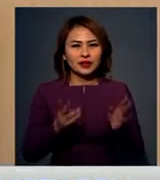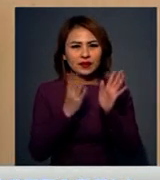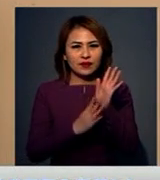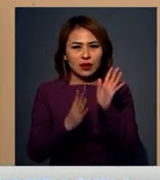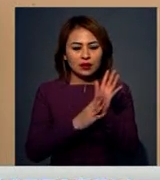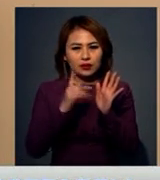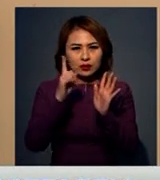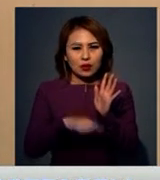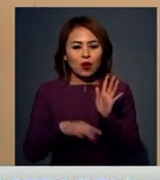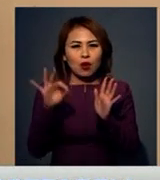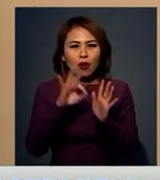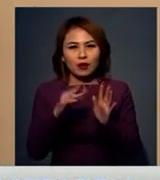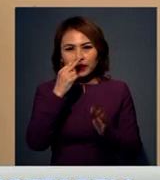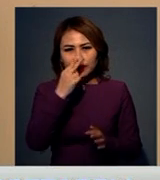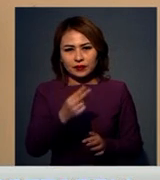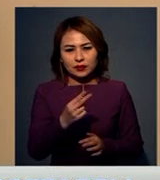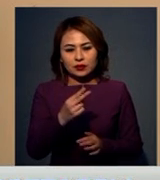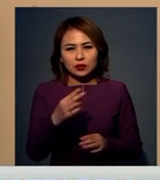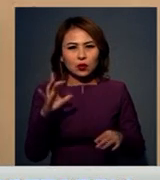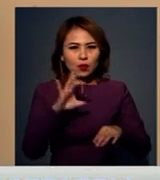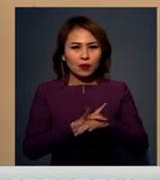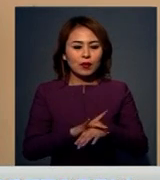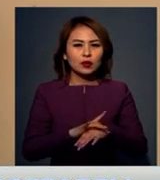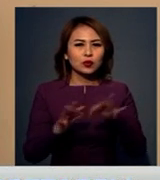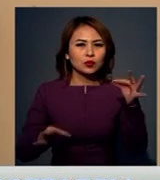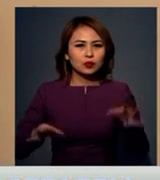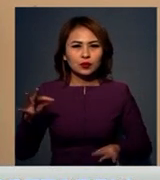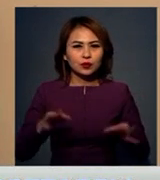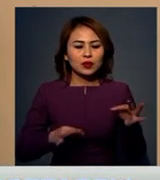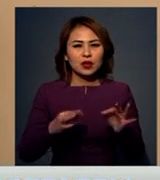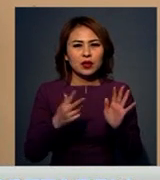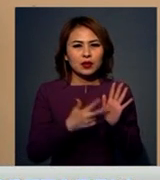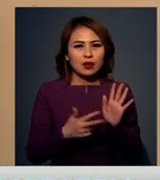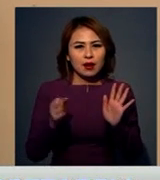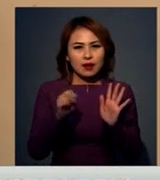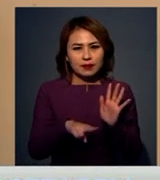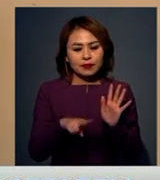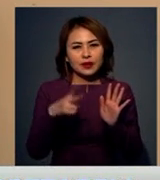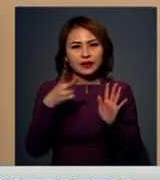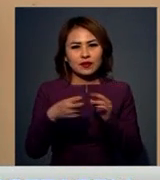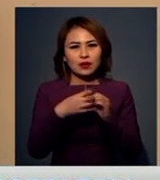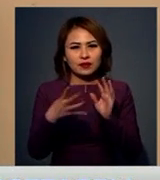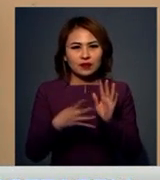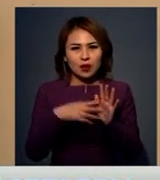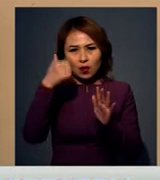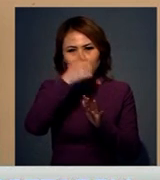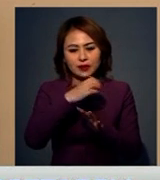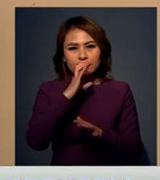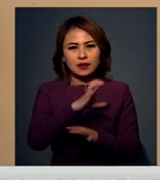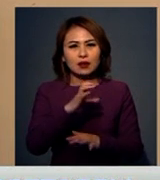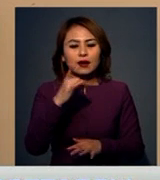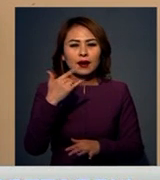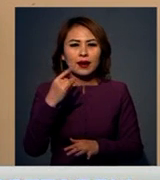бірінші бөлімі сотқа берген қылмыстысын қарап, анықтады. Соттың 8 сәуір 2019 жылғы үкімімен Ғариф қылмыстық